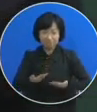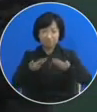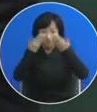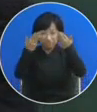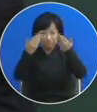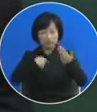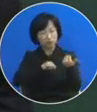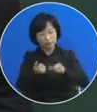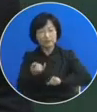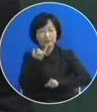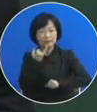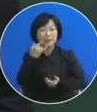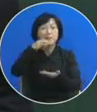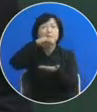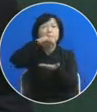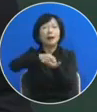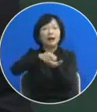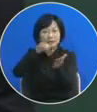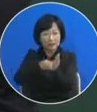이걸 합쳐서